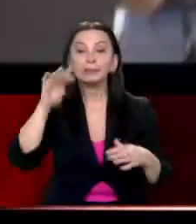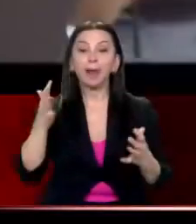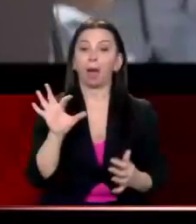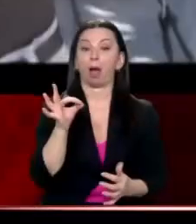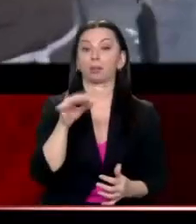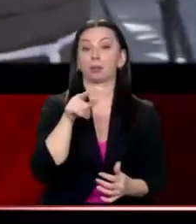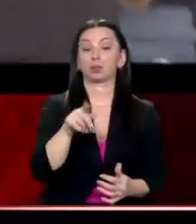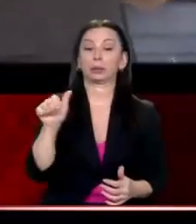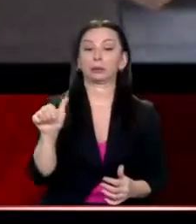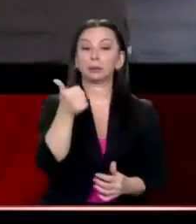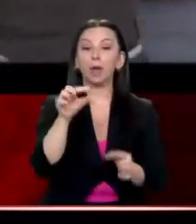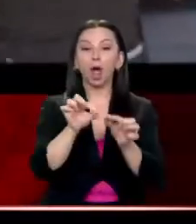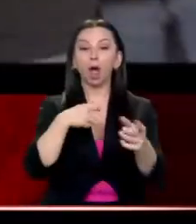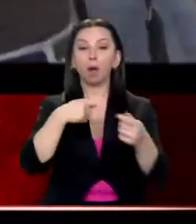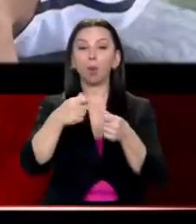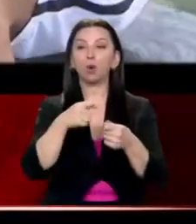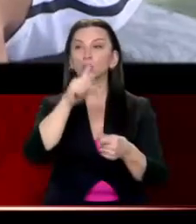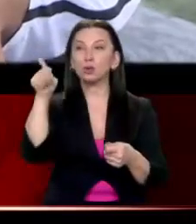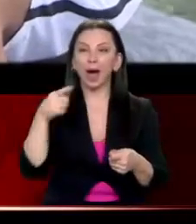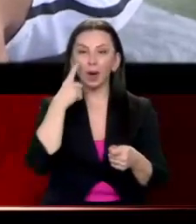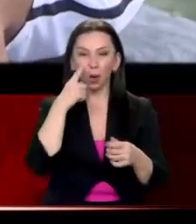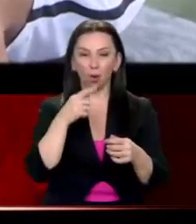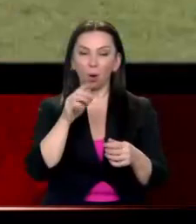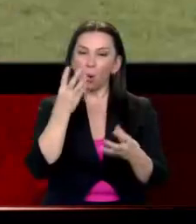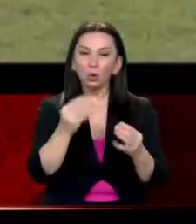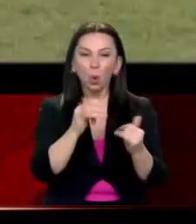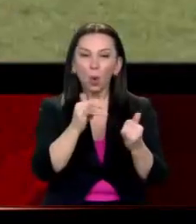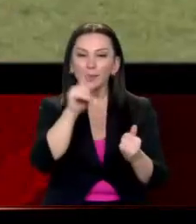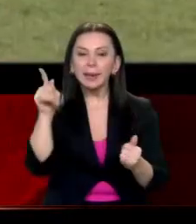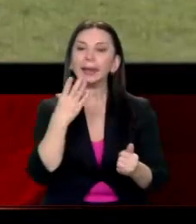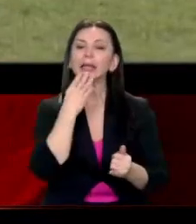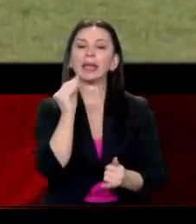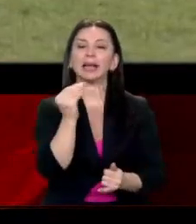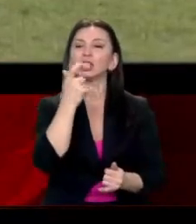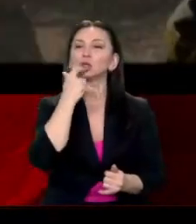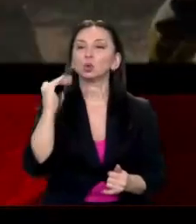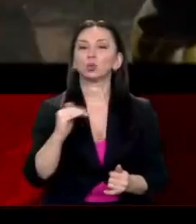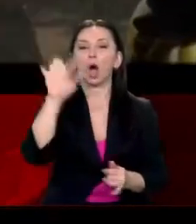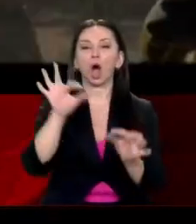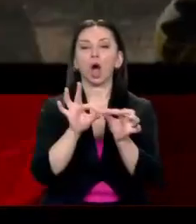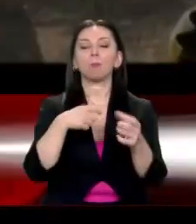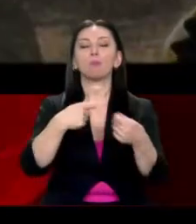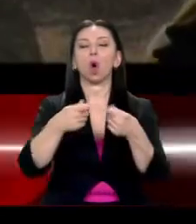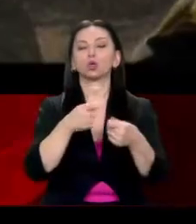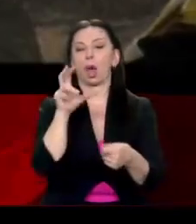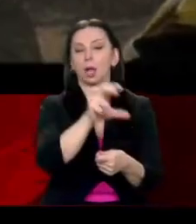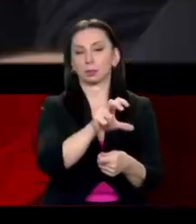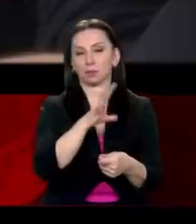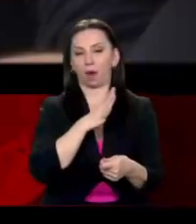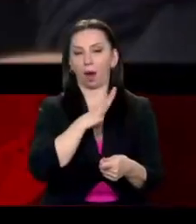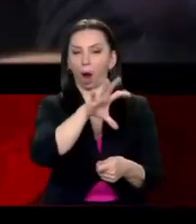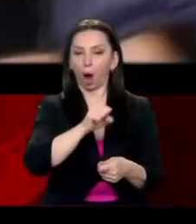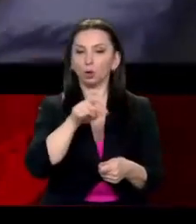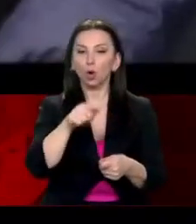altındır. Borsadaki yeni yatırımcılar çoğunlukla genç ve küçük yatırımcılardan oluşuyor. Bu yatırımcı kitlesi de